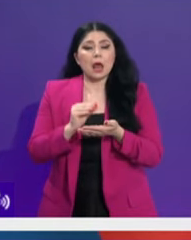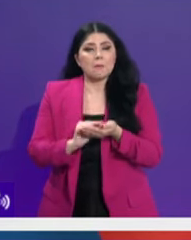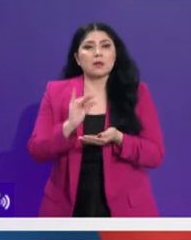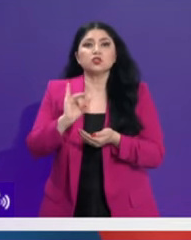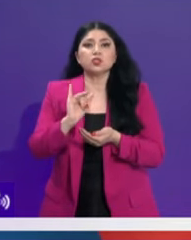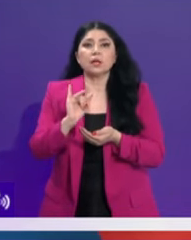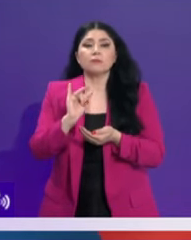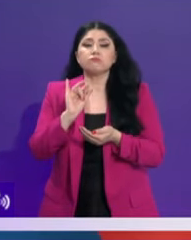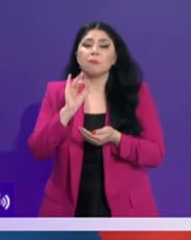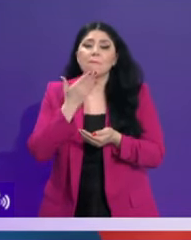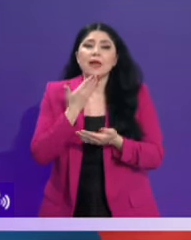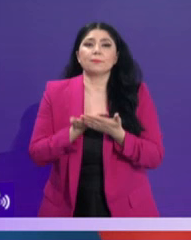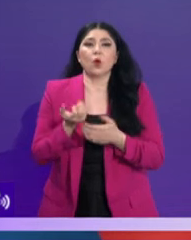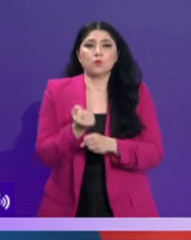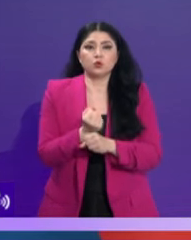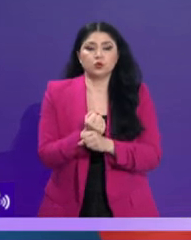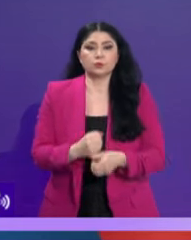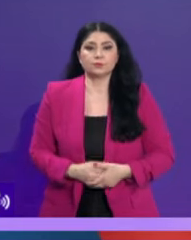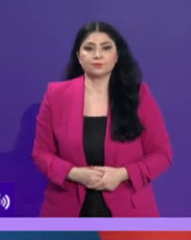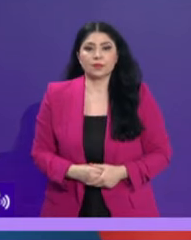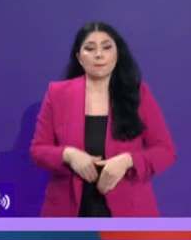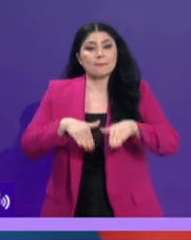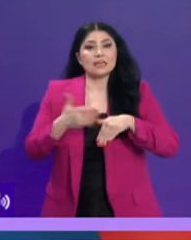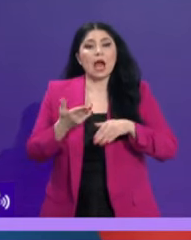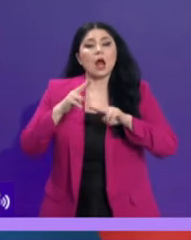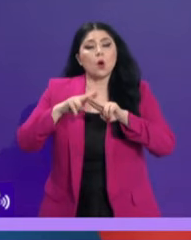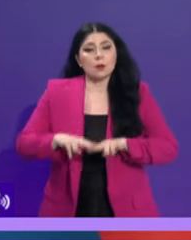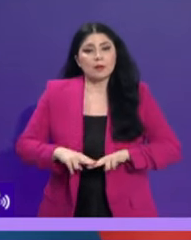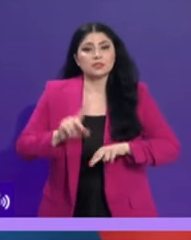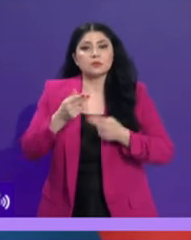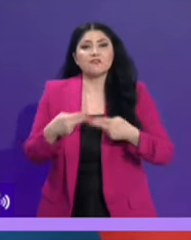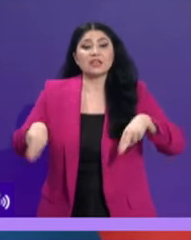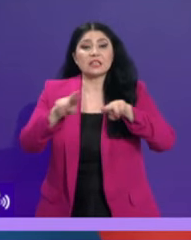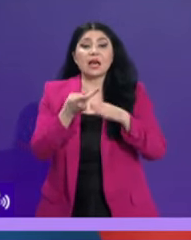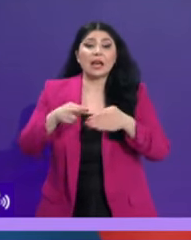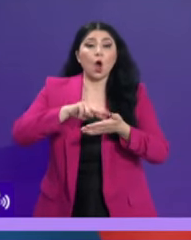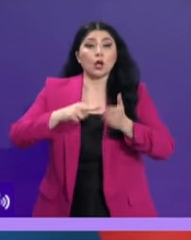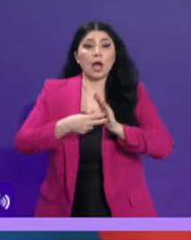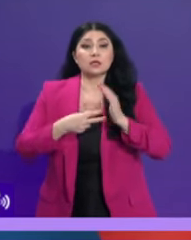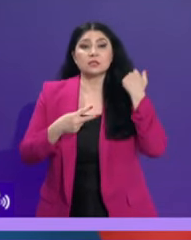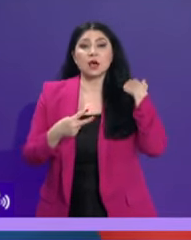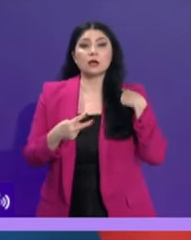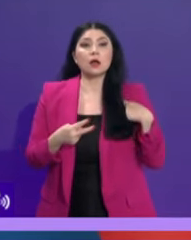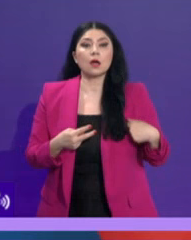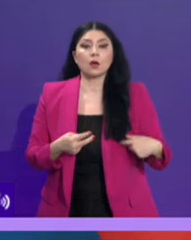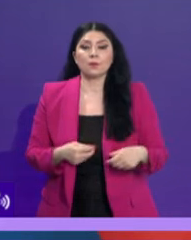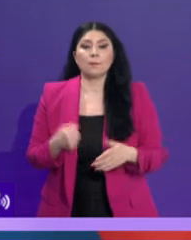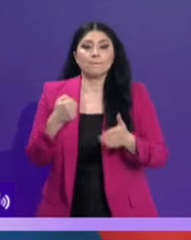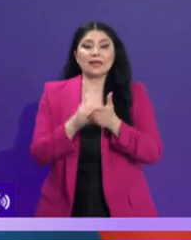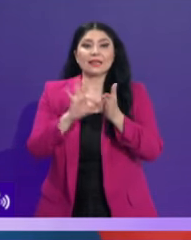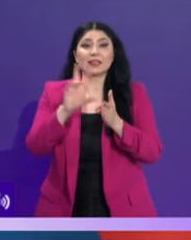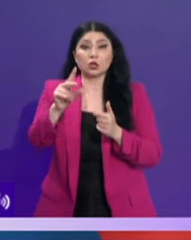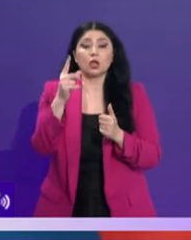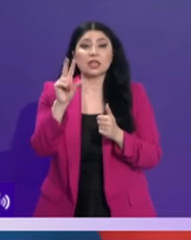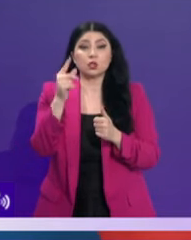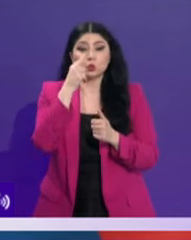merită. Și ministerele restante trebuie să finalizeze reorganizarea până pe 30 iunie ca